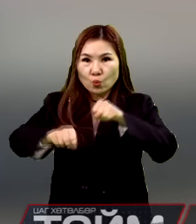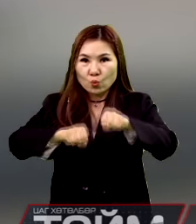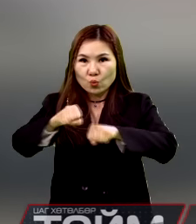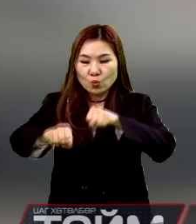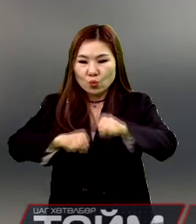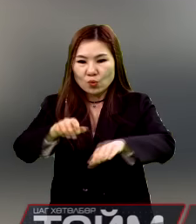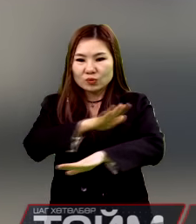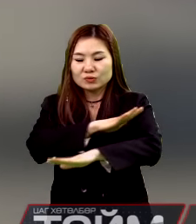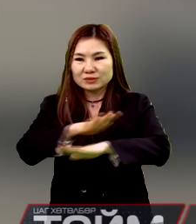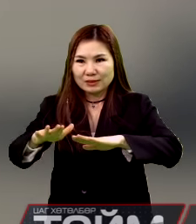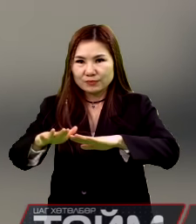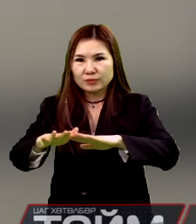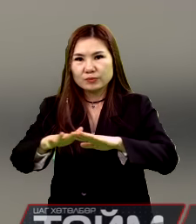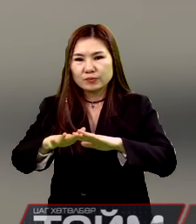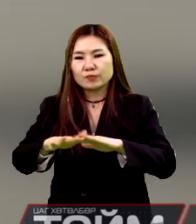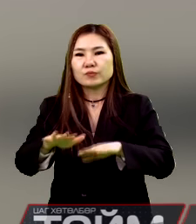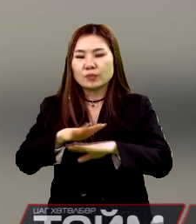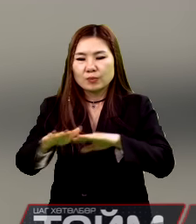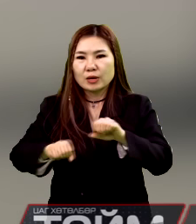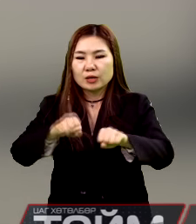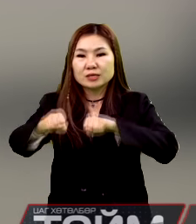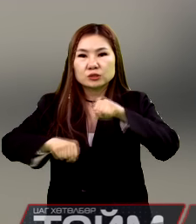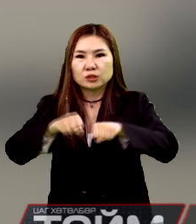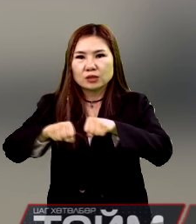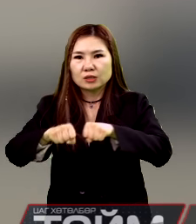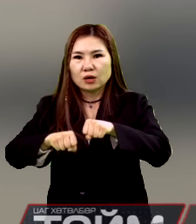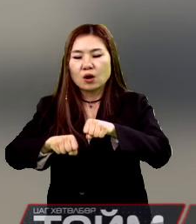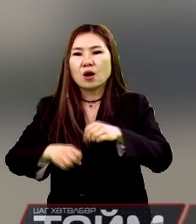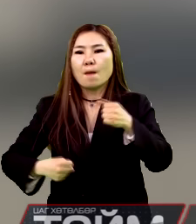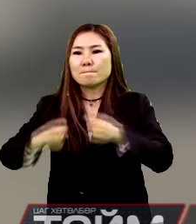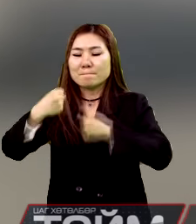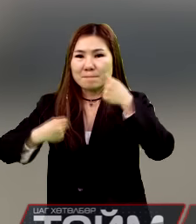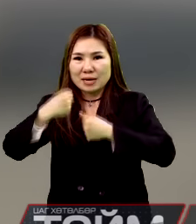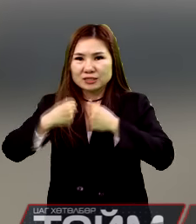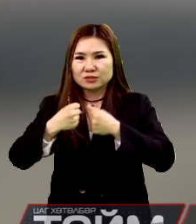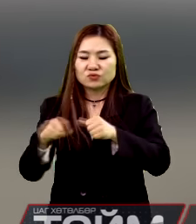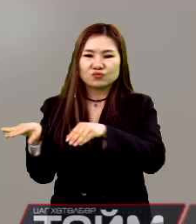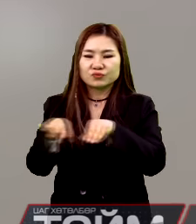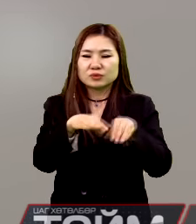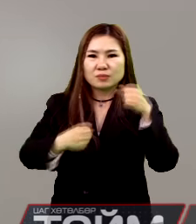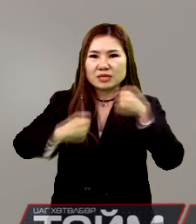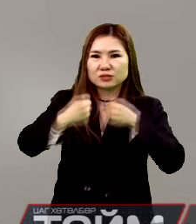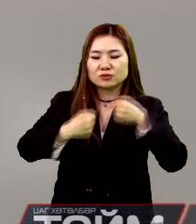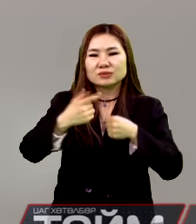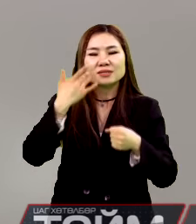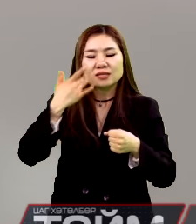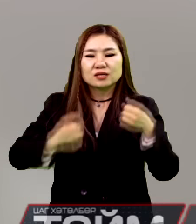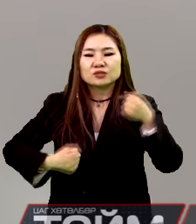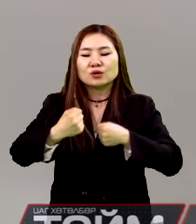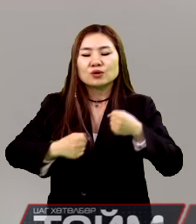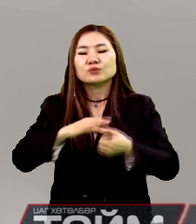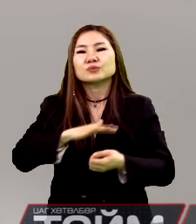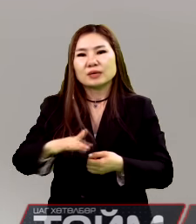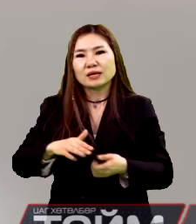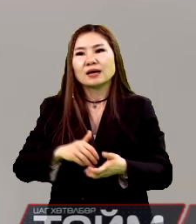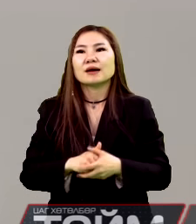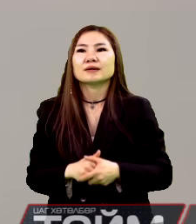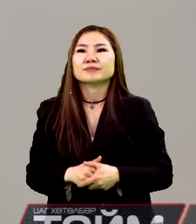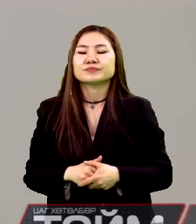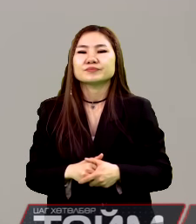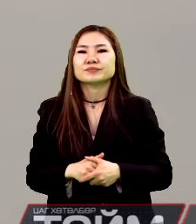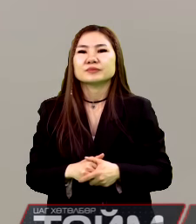зам болгочоод ингээд яваад байгаа асуудлыг маш яг зөвөр хөндсөн байдаг. Тэгээ энэ бол яг иргэд бид нарт бас ингээд тий хотын энэ одоо зарим иргэдэд